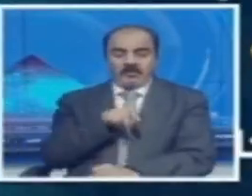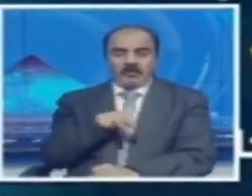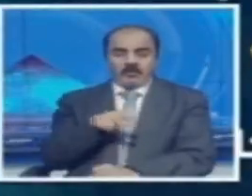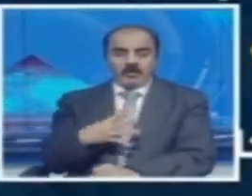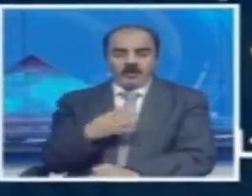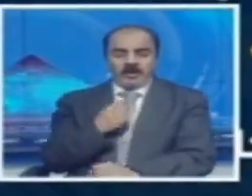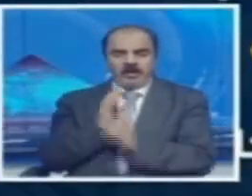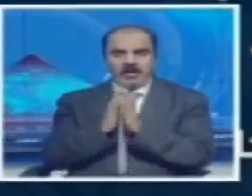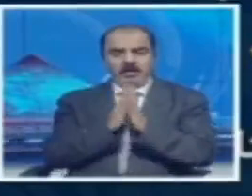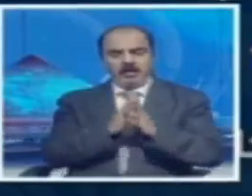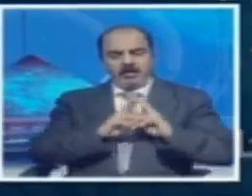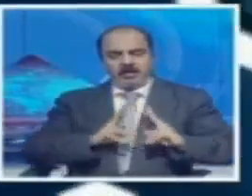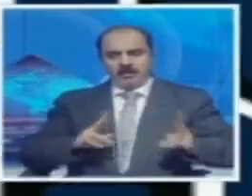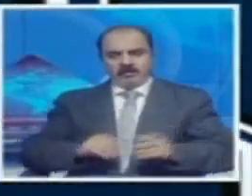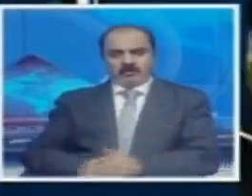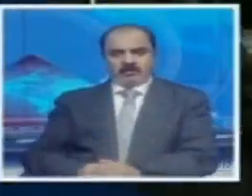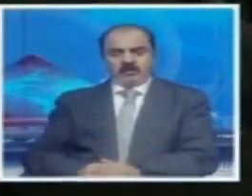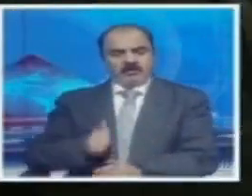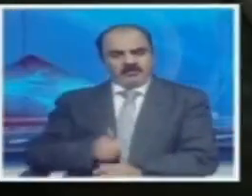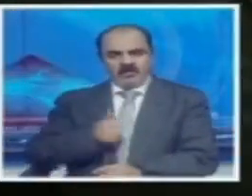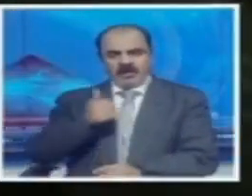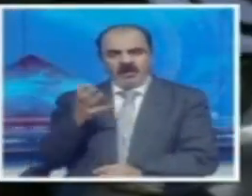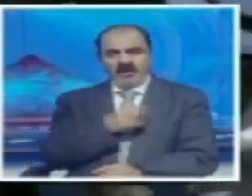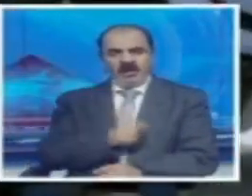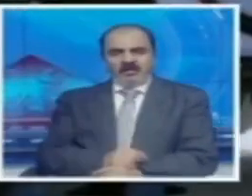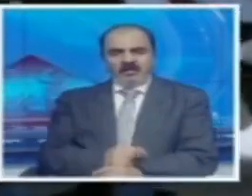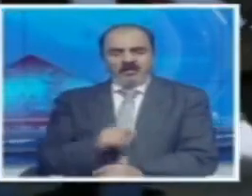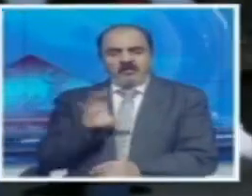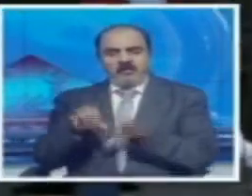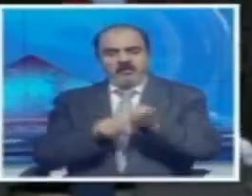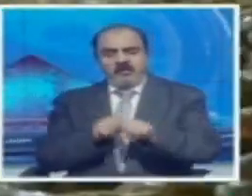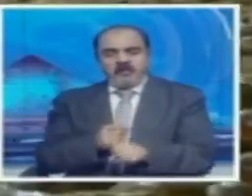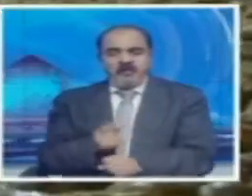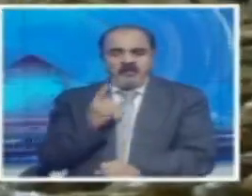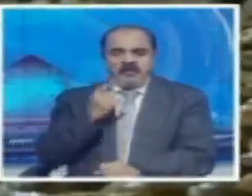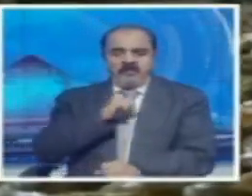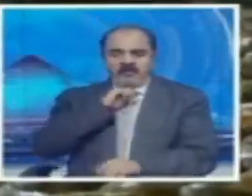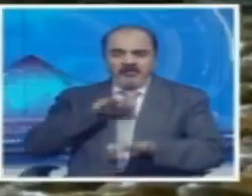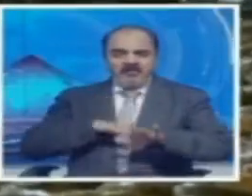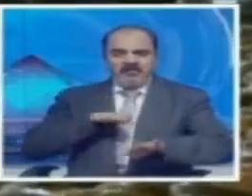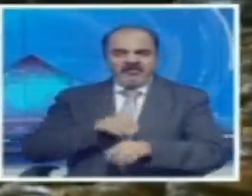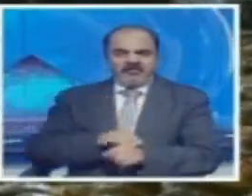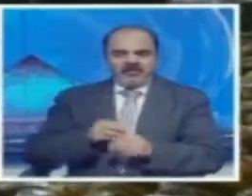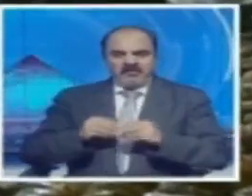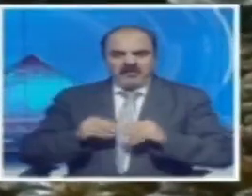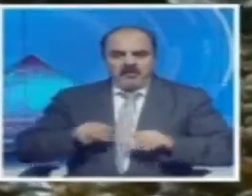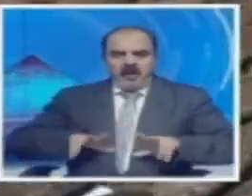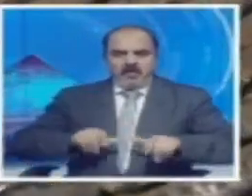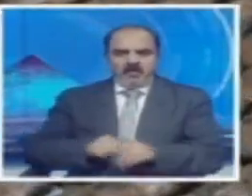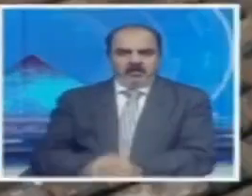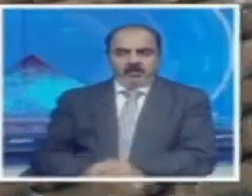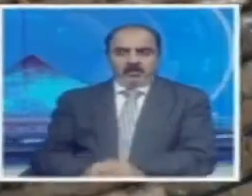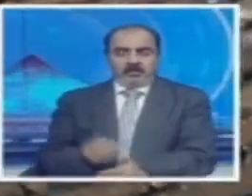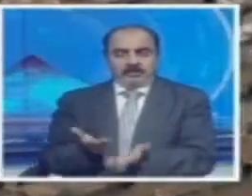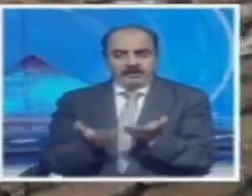5348 قاضية مواد مخدرة. تمكنت خلال هذه الفترة من ضبط قرابة 10 أطنان ونصف من مخدر البانجو